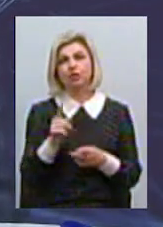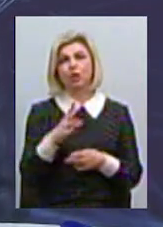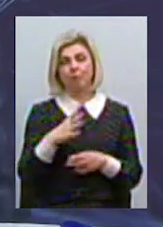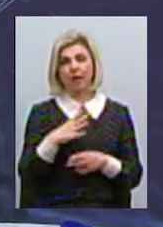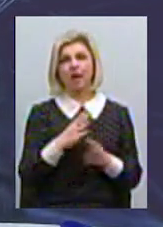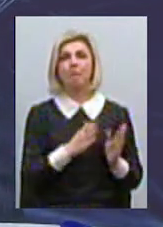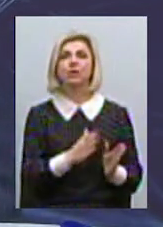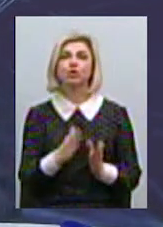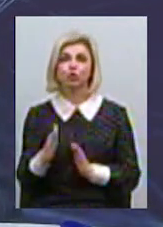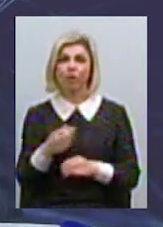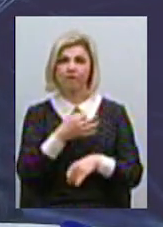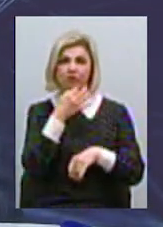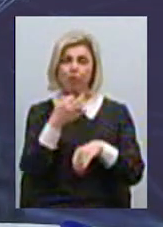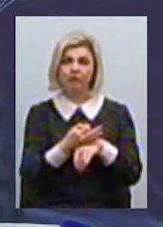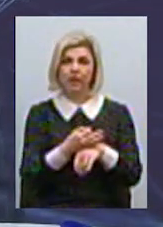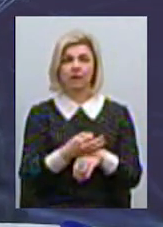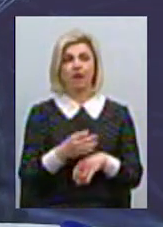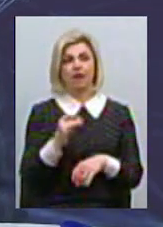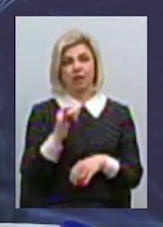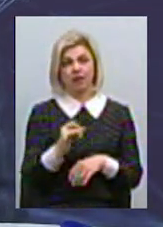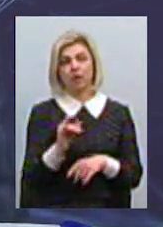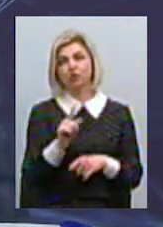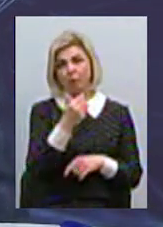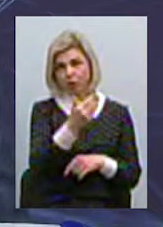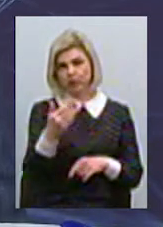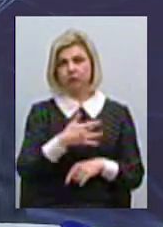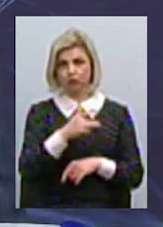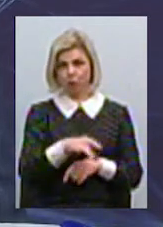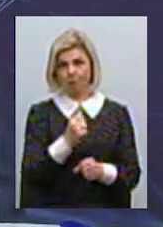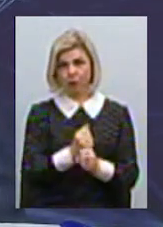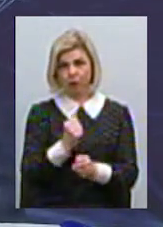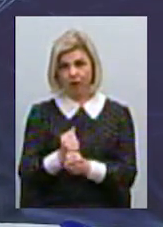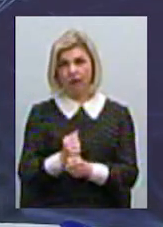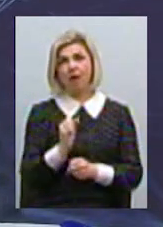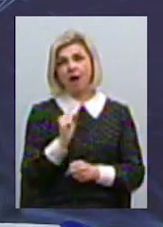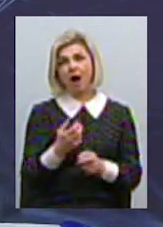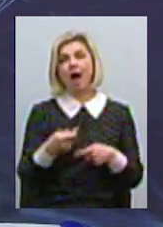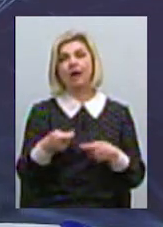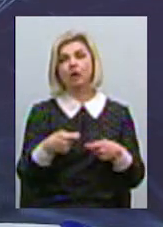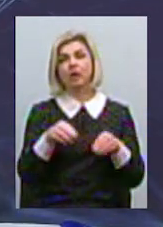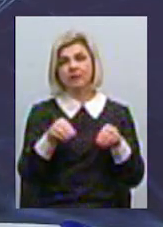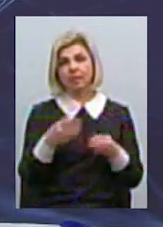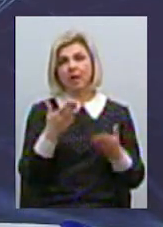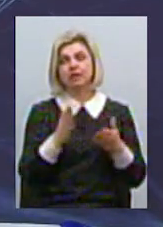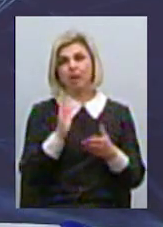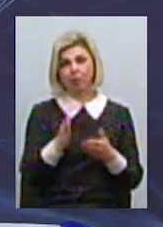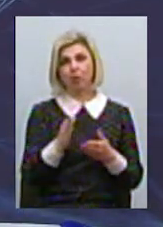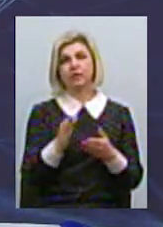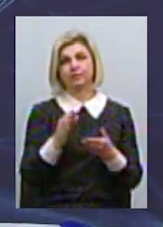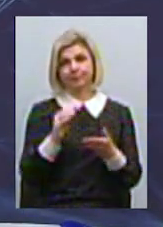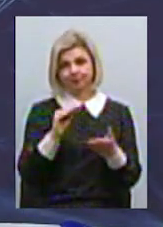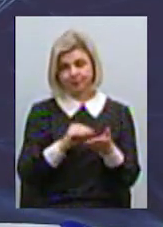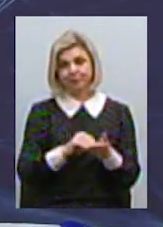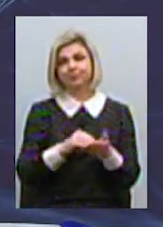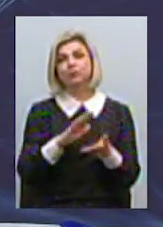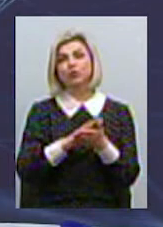інститути відповідальності, правоохоронні органи, щоб працювали. Але я хочу сказати, що саме ринком землі, якщо це буде посвідчення правочинів з купівлі-продажу,